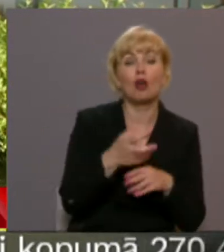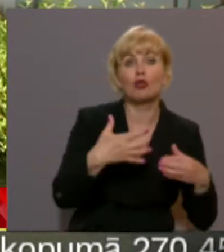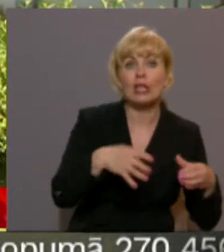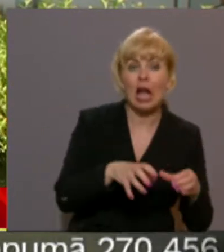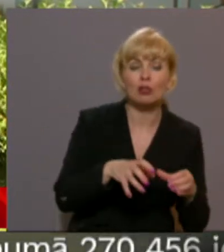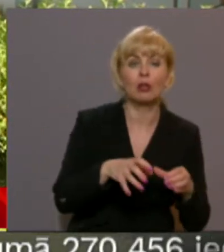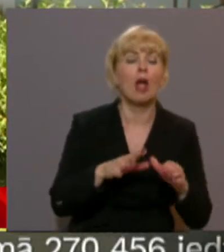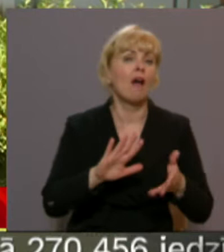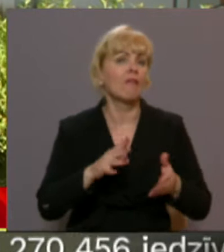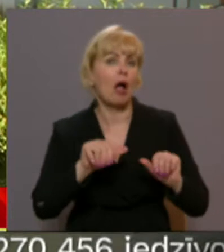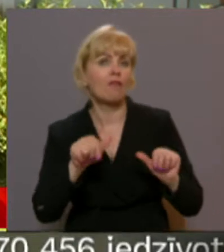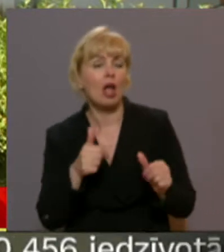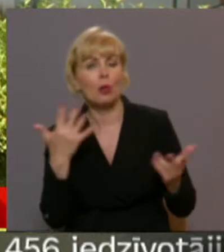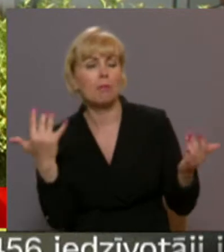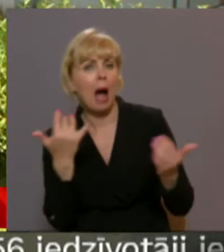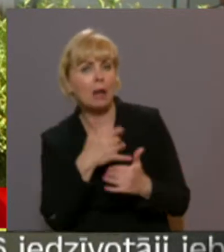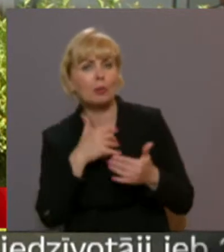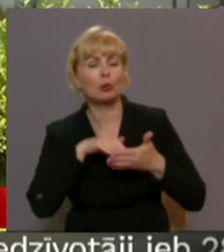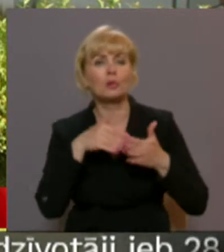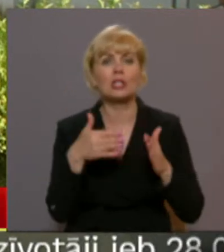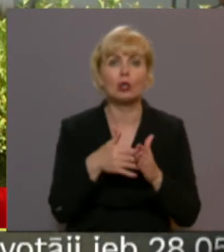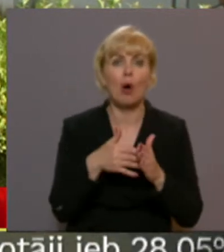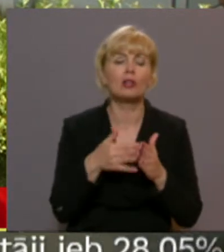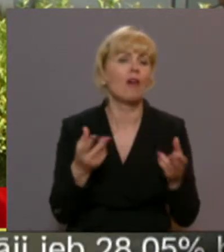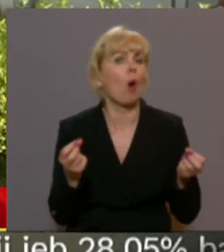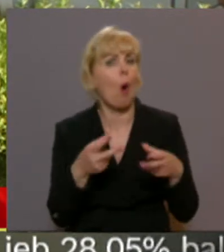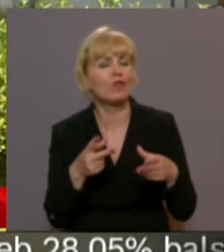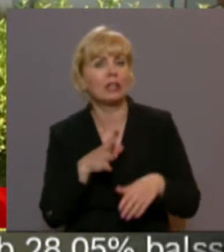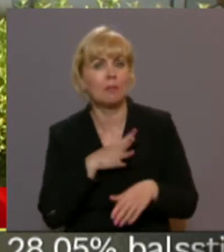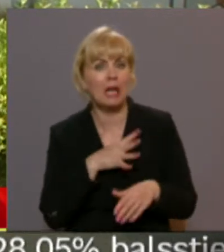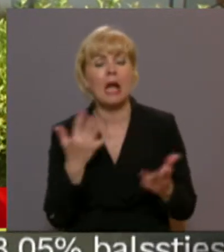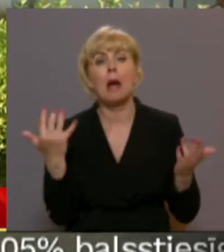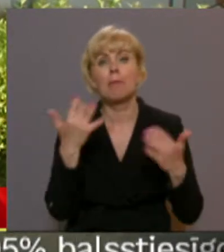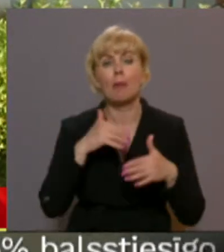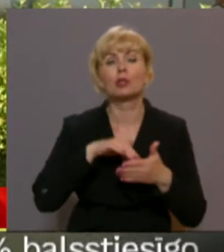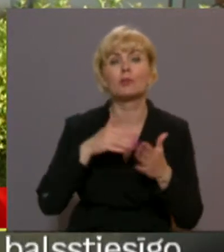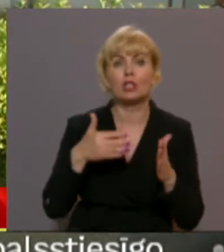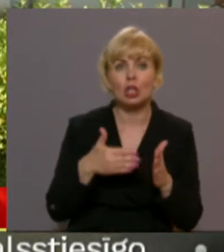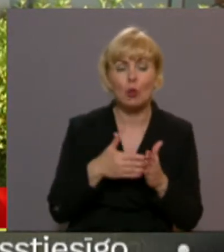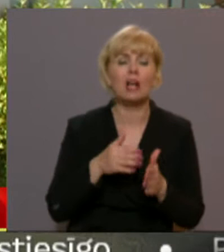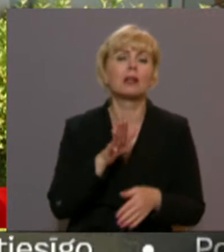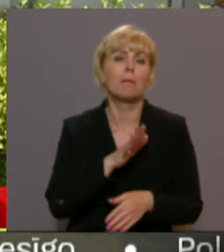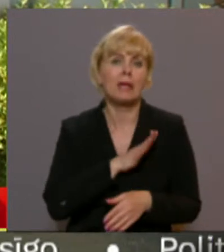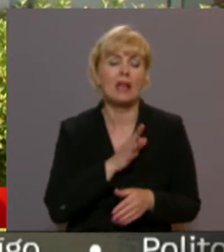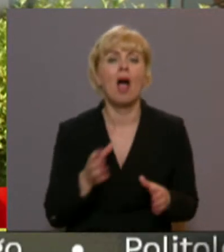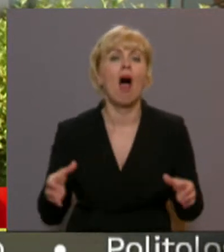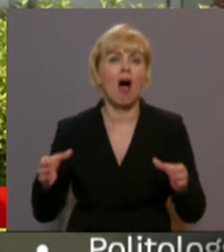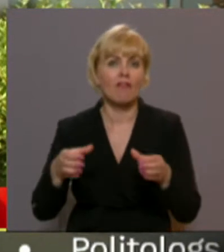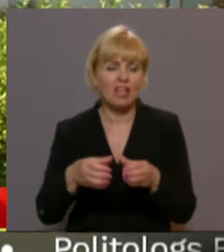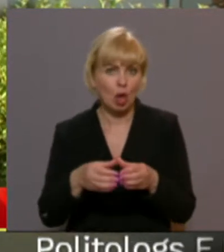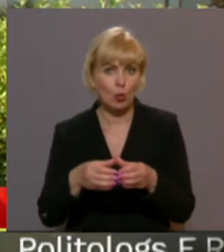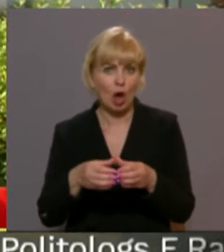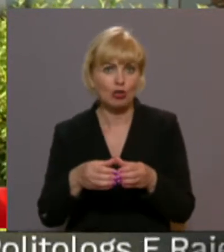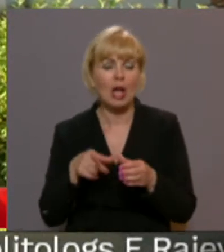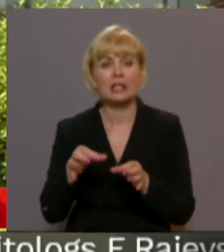veidojās kādas pārpratumu situācijas vai konflikta vai incidenta? Pārpratumu situācijas bija par to, ka ir apvienojušies